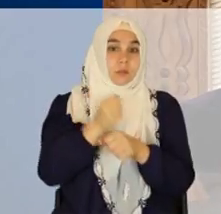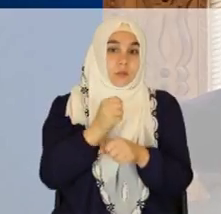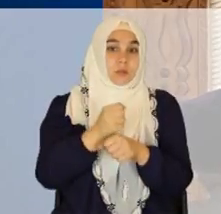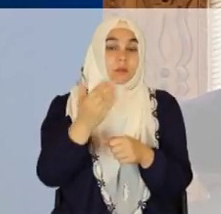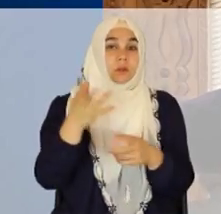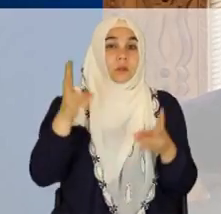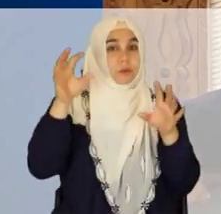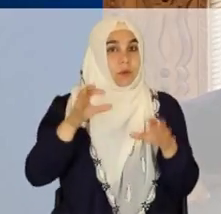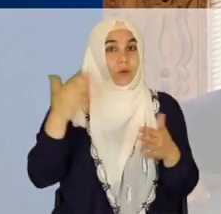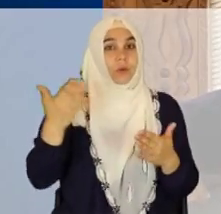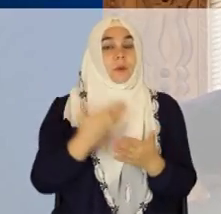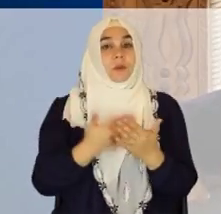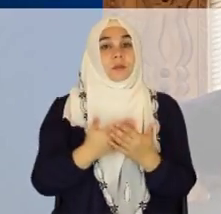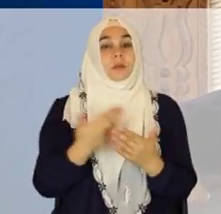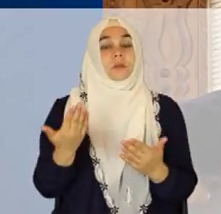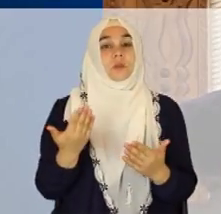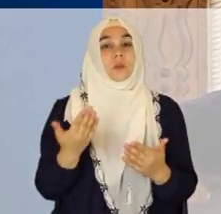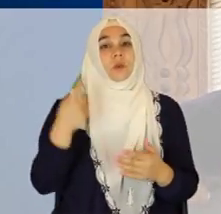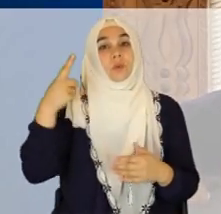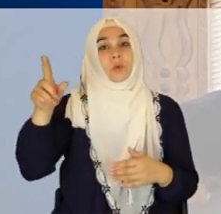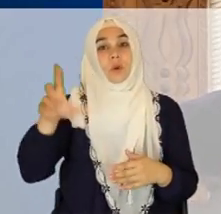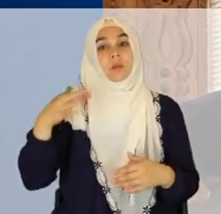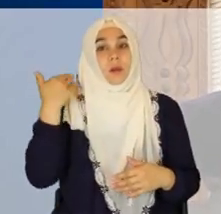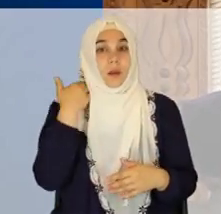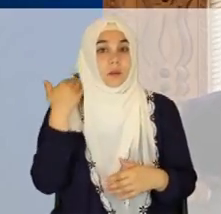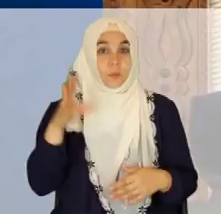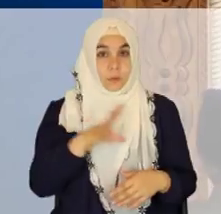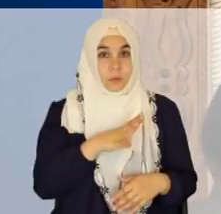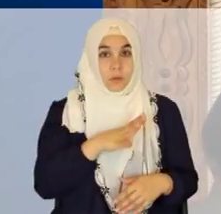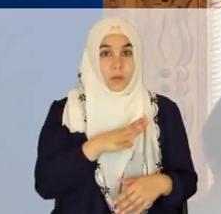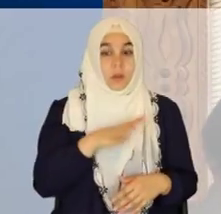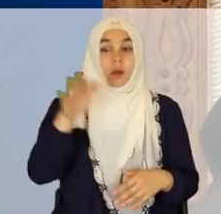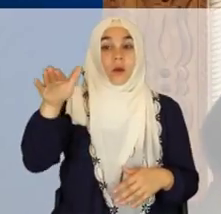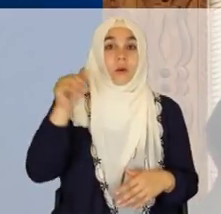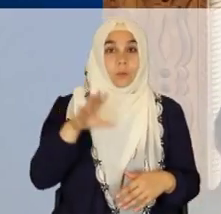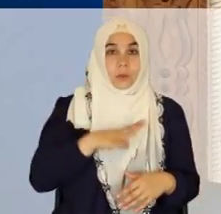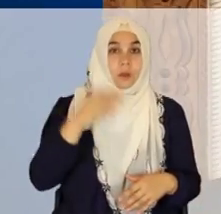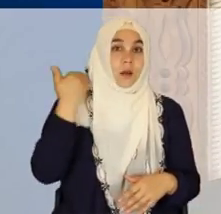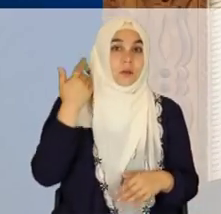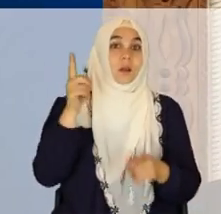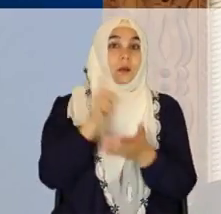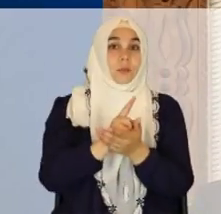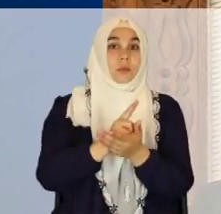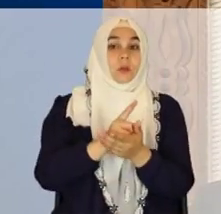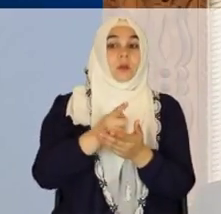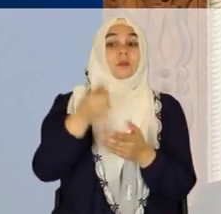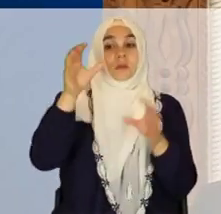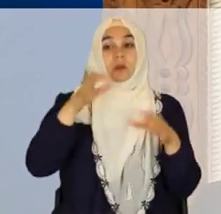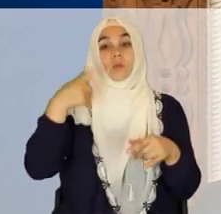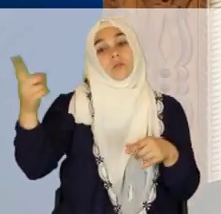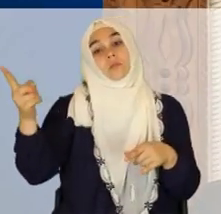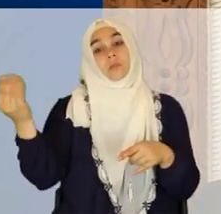deydi. Misol uchun birov bir odam ikkinchisidan qarz oladi. Qarzdorga shariatning buyrug'i